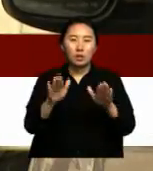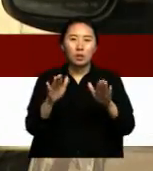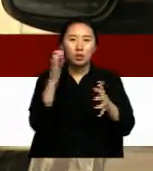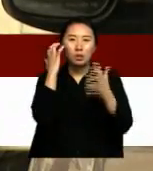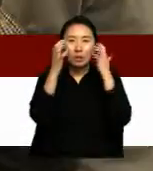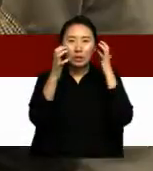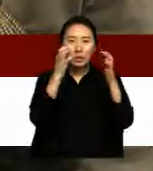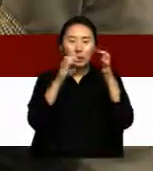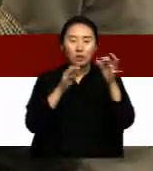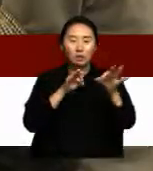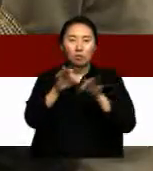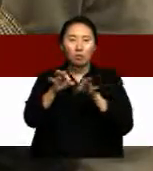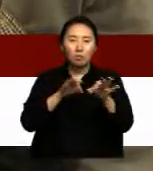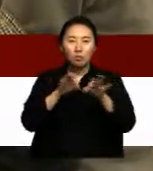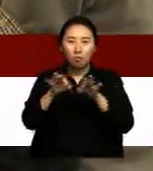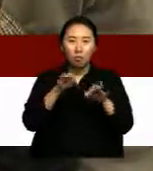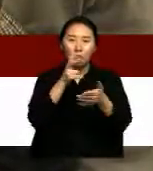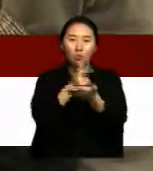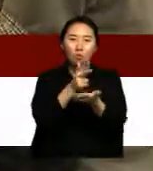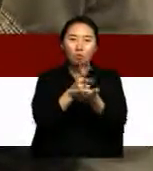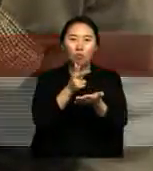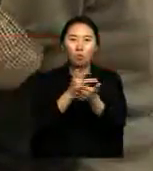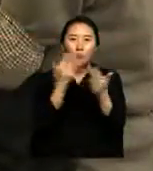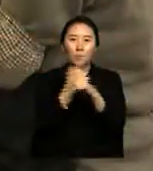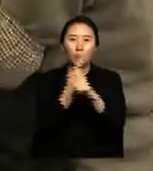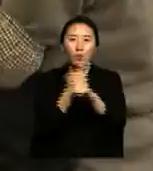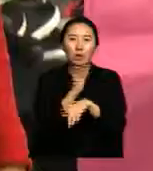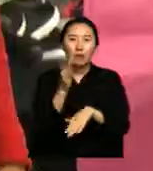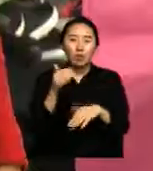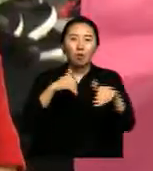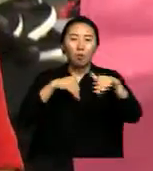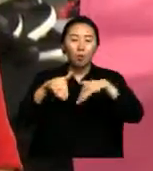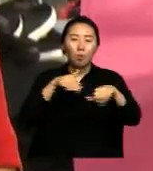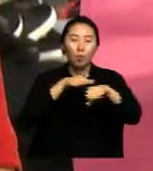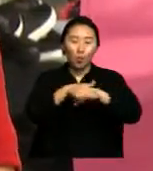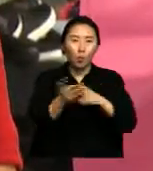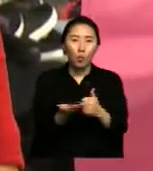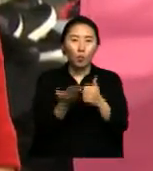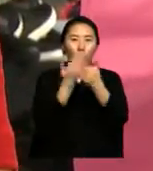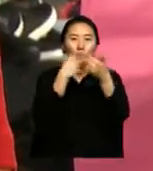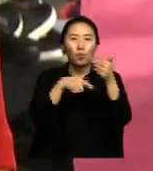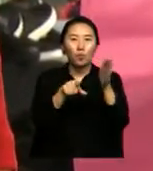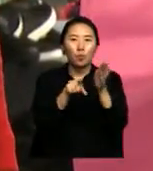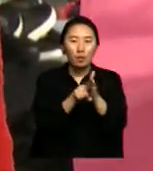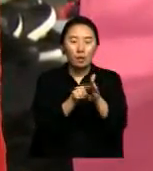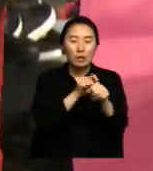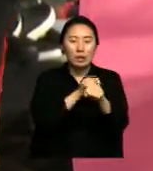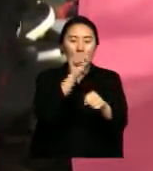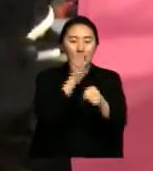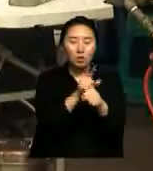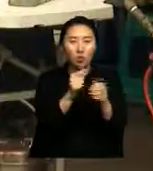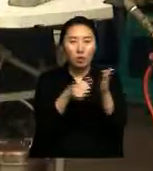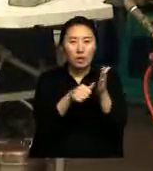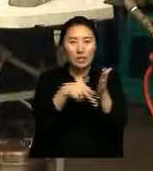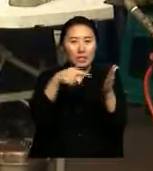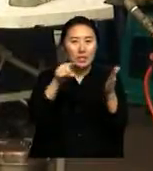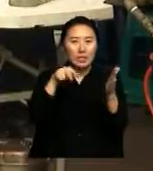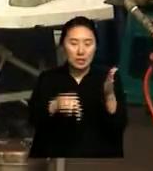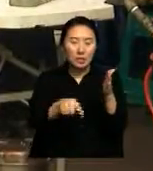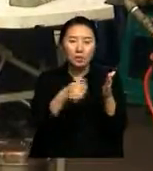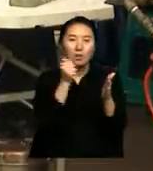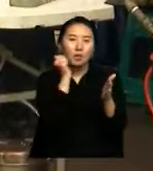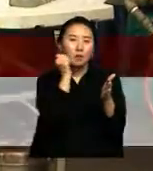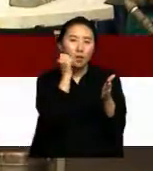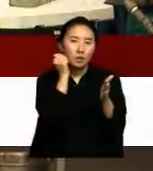혼잡했던 교통이 개선될 것으로 기대됩니다. 이와 함께 골목형 시장 육성 사업을 통해 특화 산물인 잣을 활용한